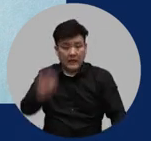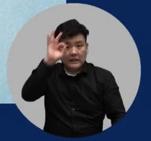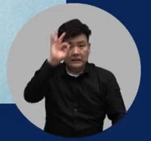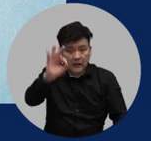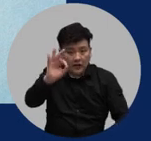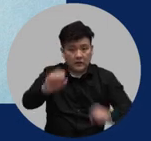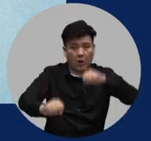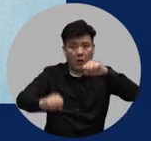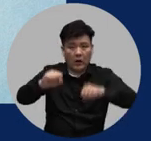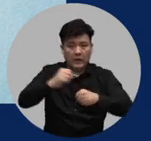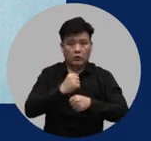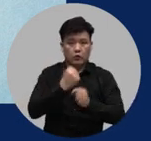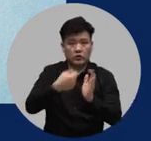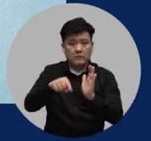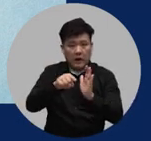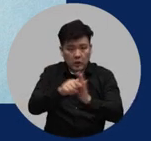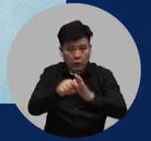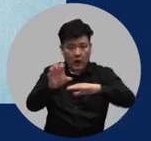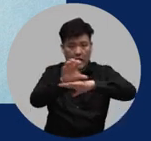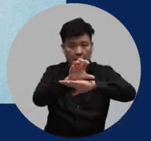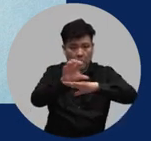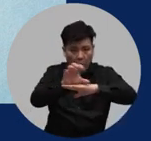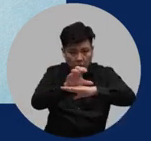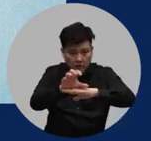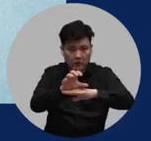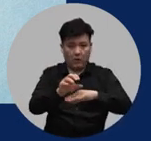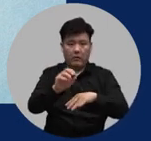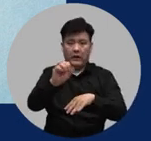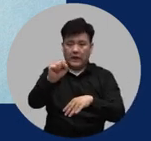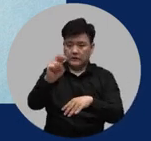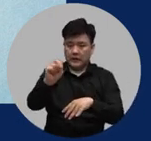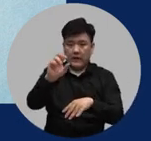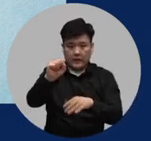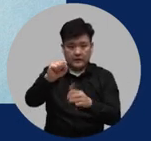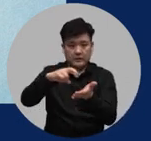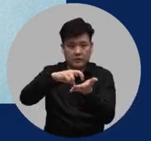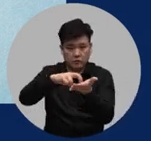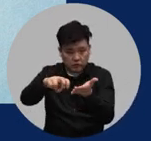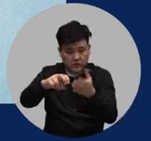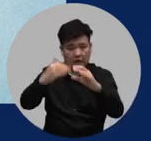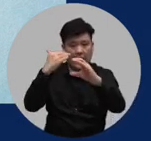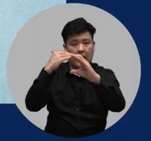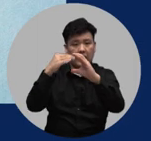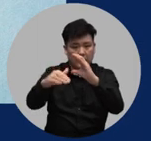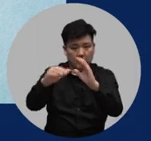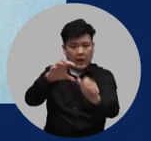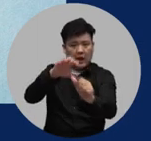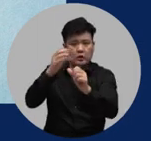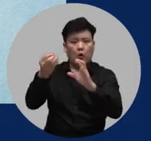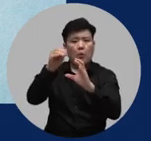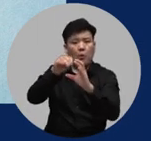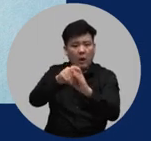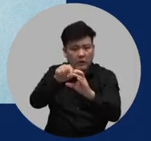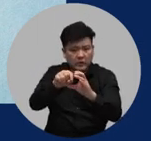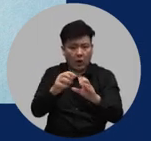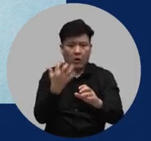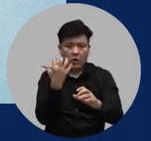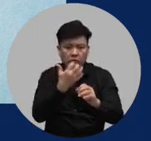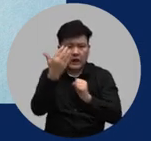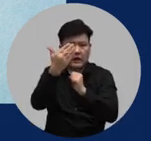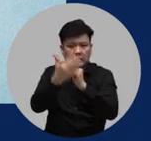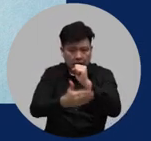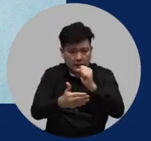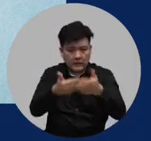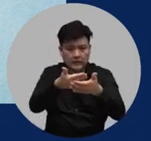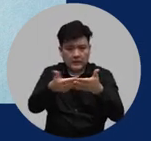시각적 성희롱을 조심하기 위해 컴퓨터, SNS, 문자, 이메일 등을 이용하는 경우를 포함하여 음란한